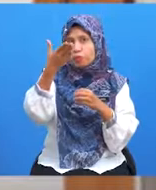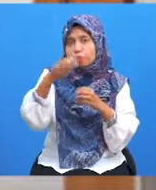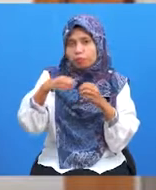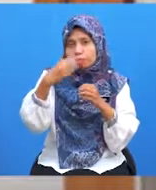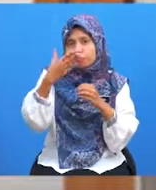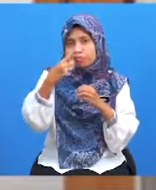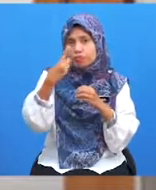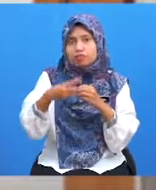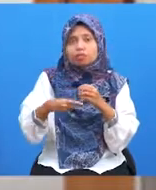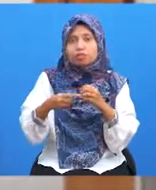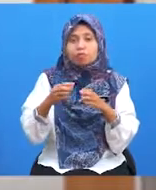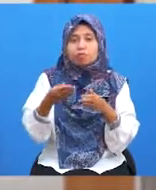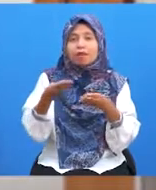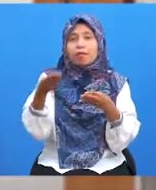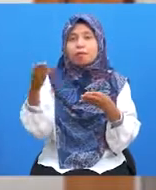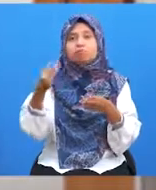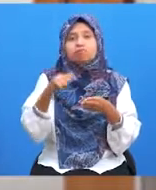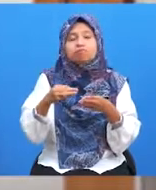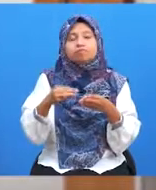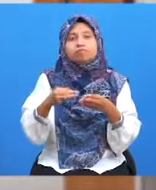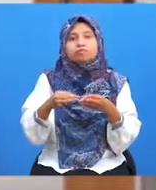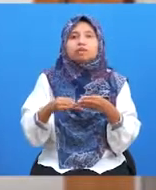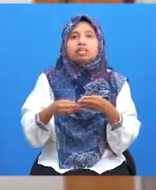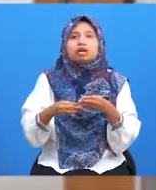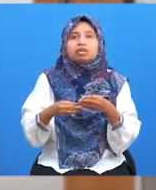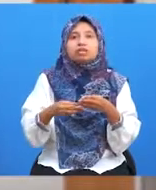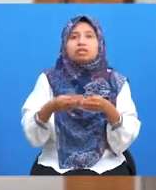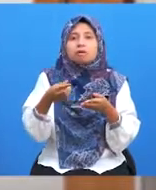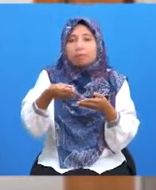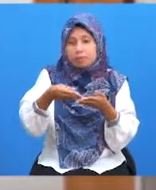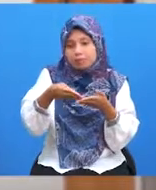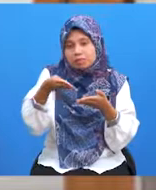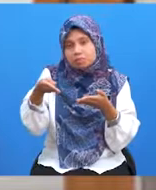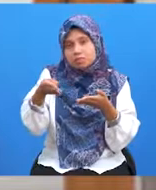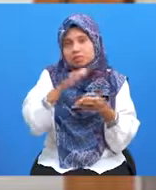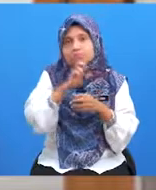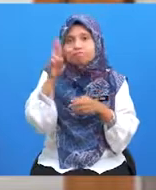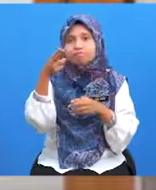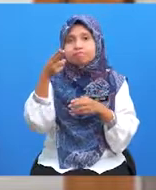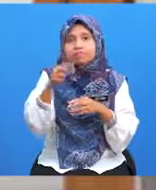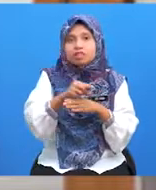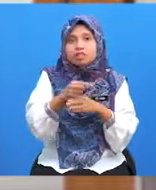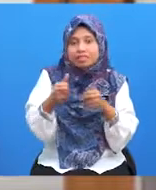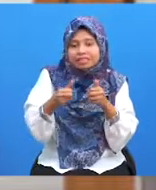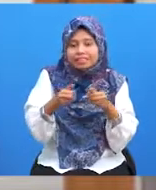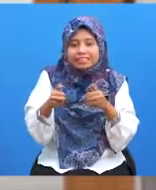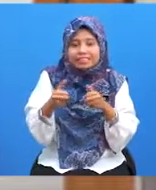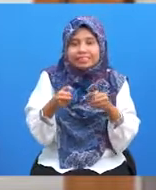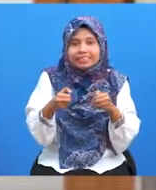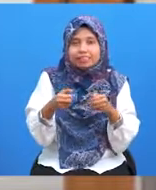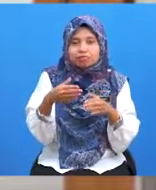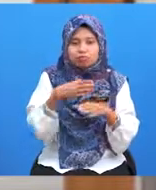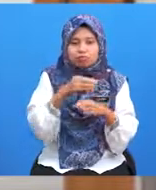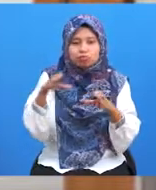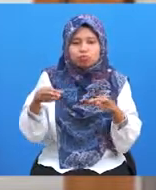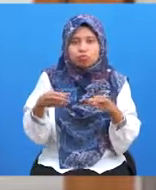produk mereka di pasaran mana Kaler pelanggan hanya perlu memesan barangan dan membuat pembayaran